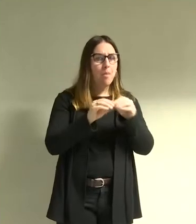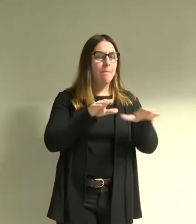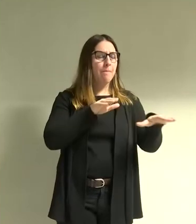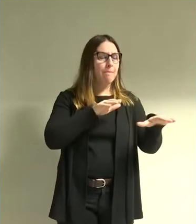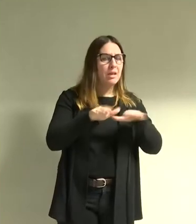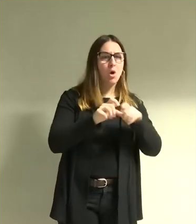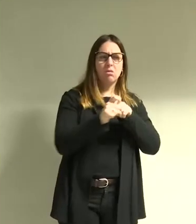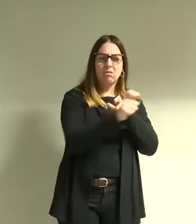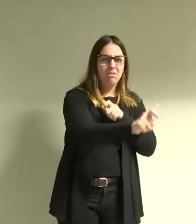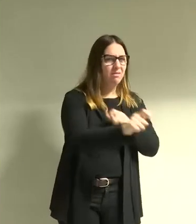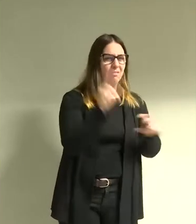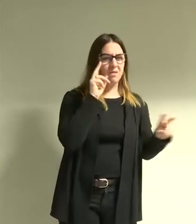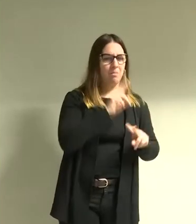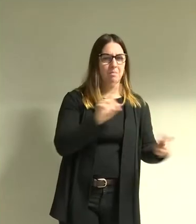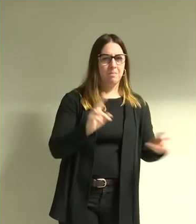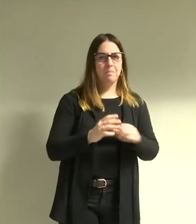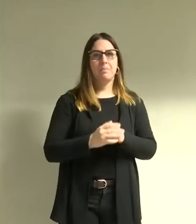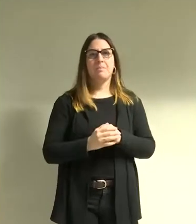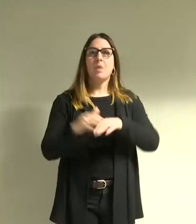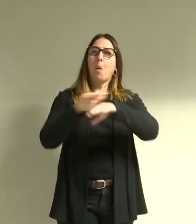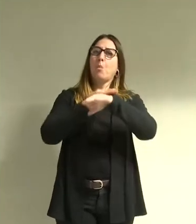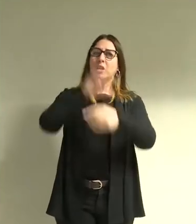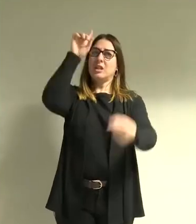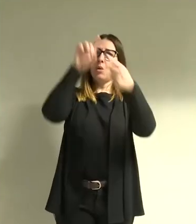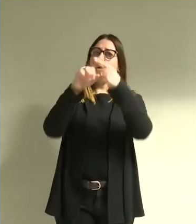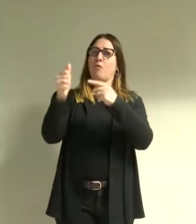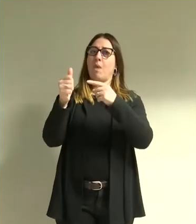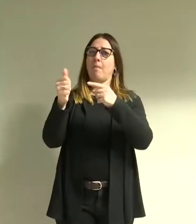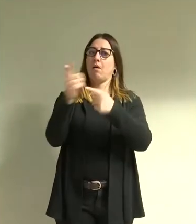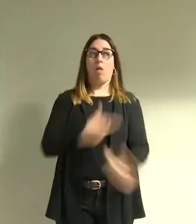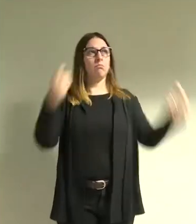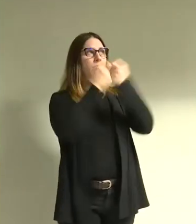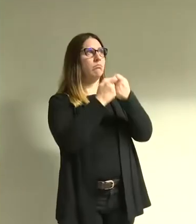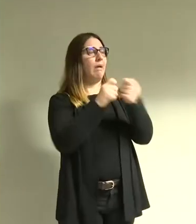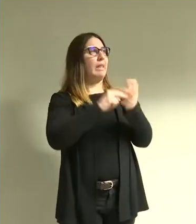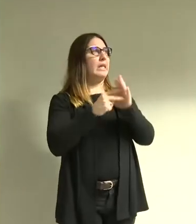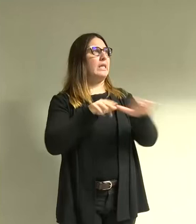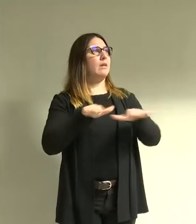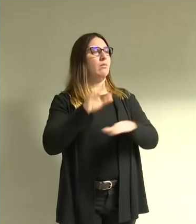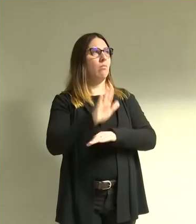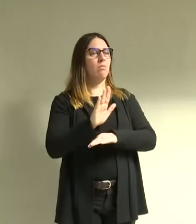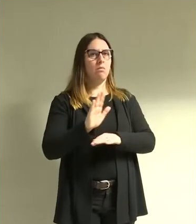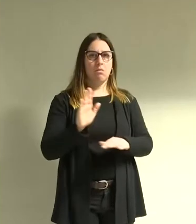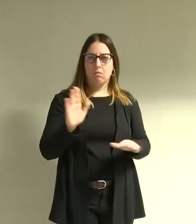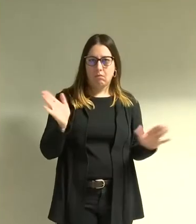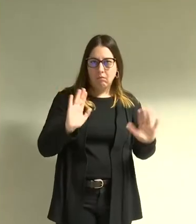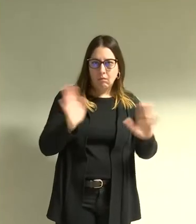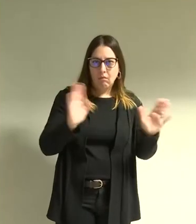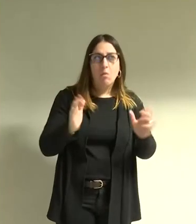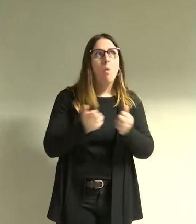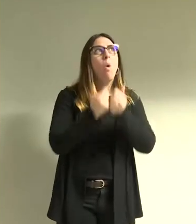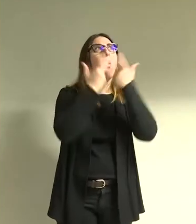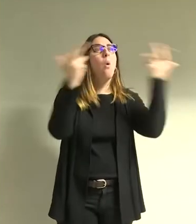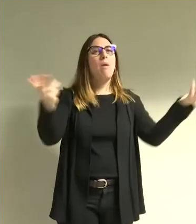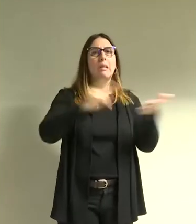face à des enjeux politiques vous répondez dispositif technique on ne compte plus ainsi les dispositifs qui existent à la ville de grenoble